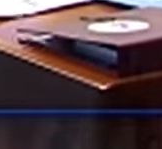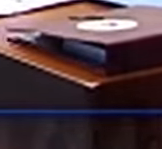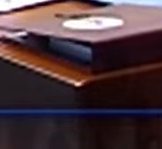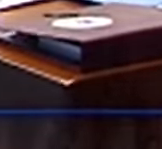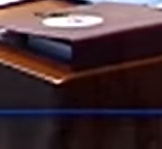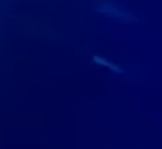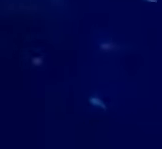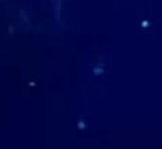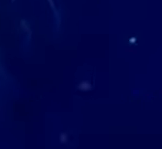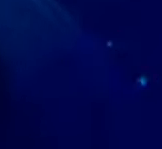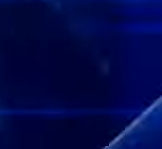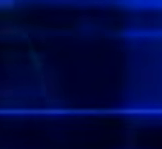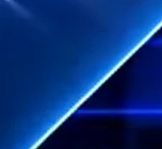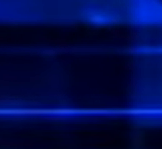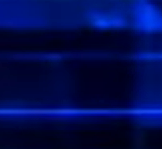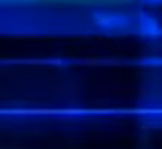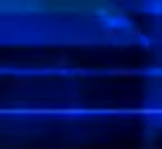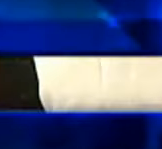kongresista.